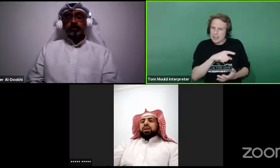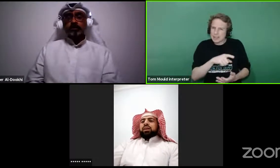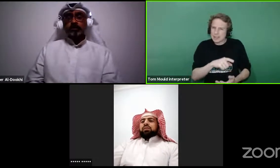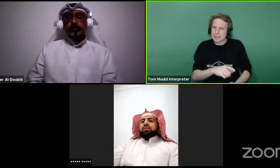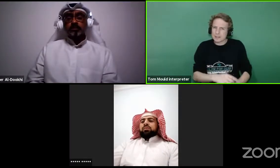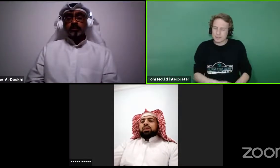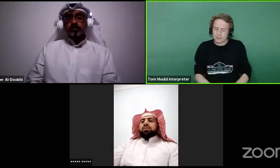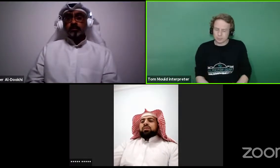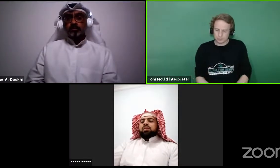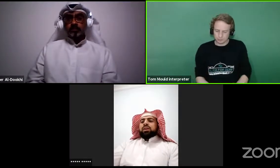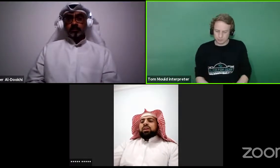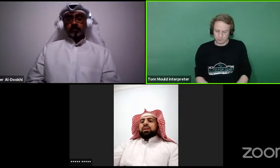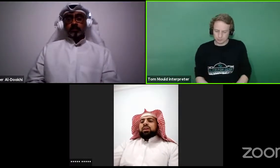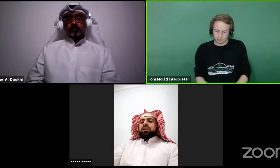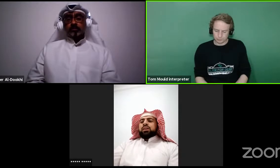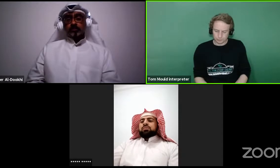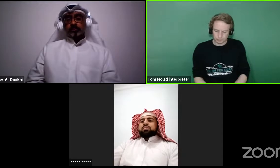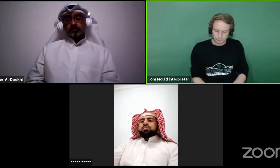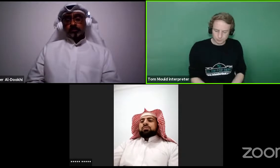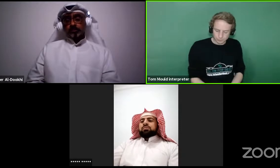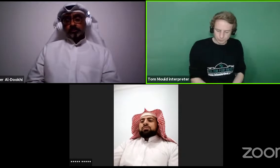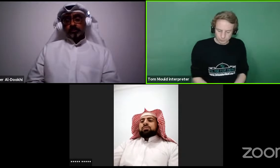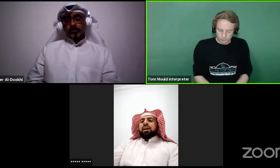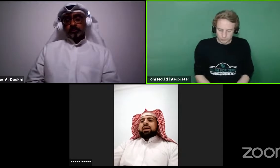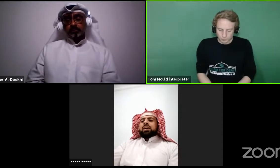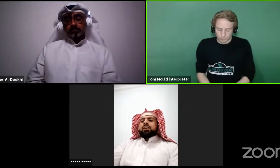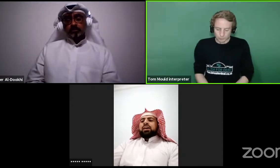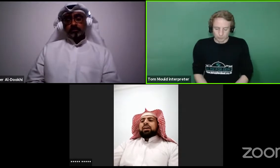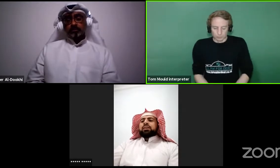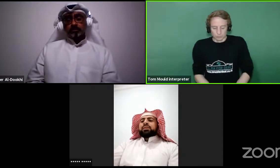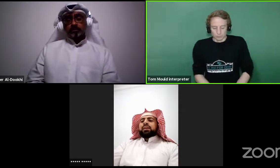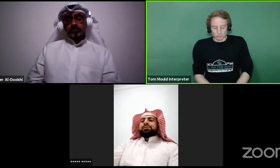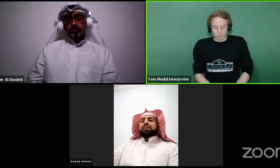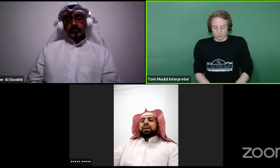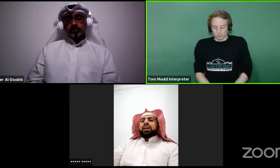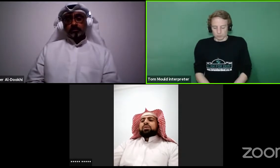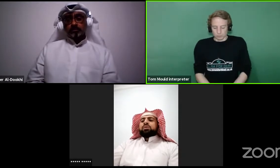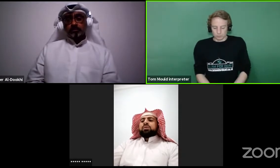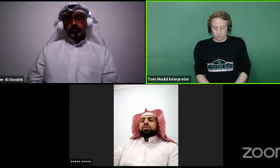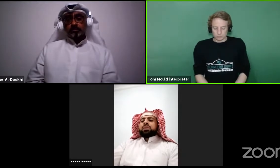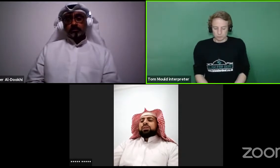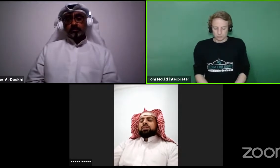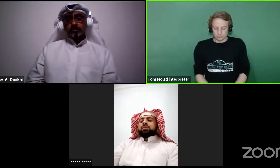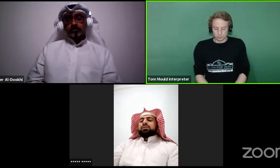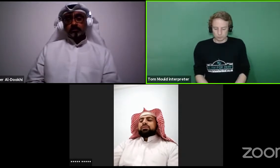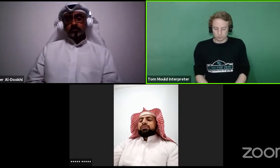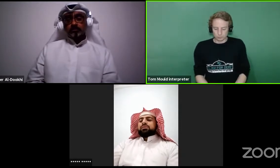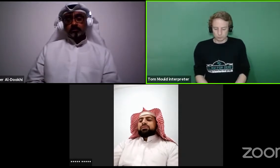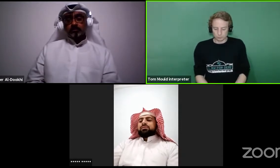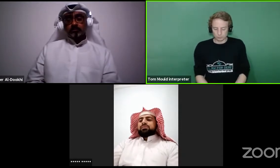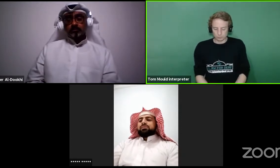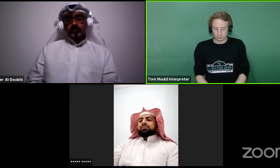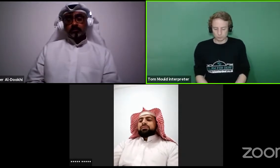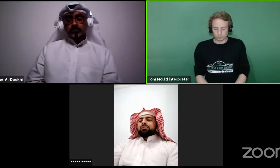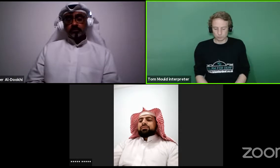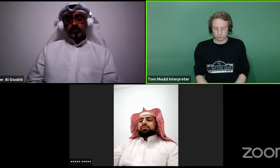قالوا وأقبلوا عليهم ماذا تفقدون.